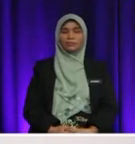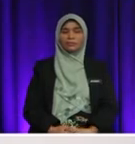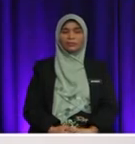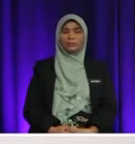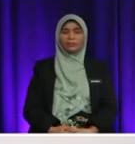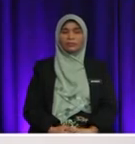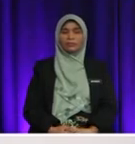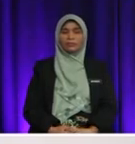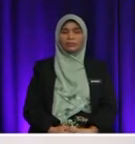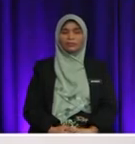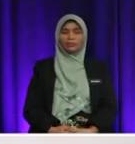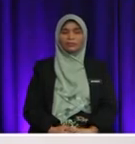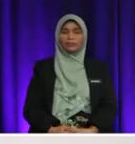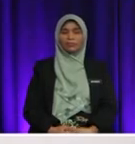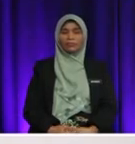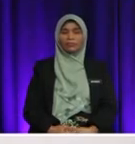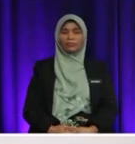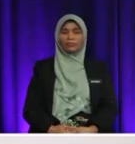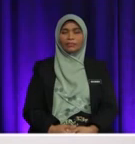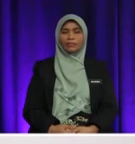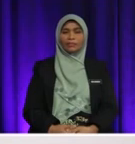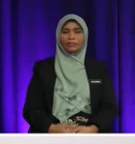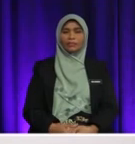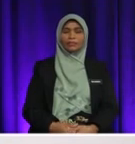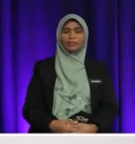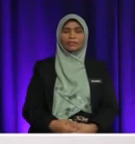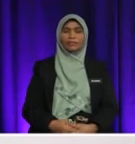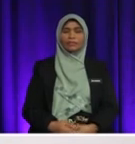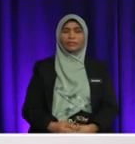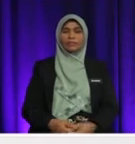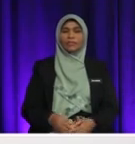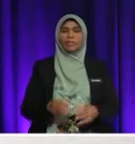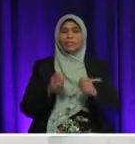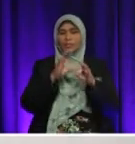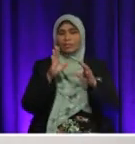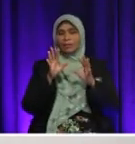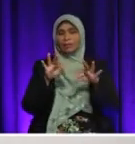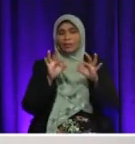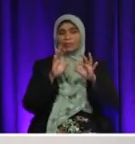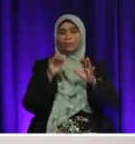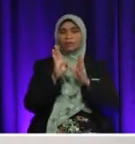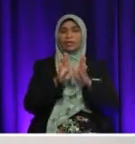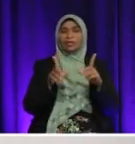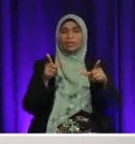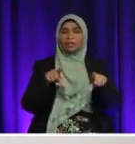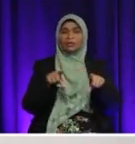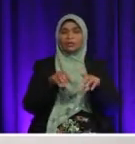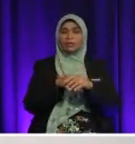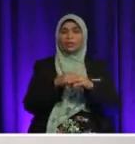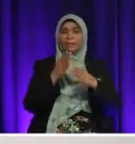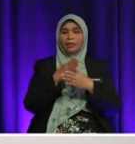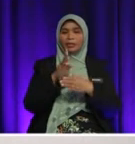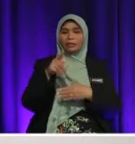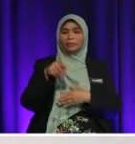Okay, berdasarkan Hikayat Parang Puting, jelaskan peristiwa yang berlaku dalam bahagian perumitan.